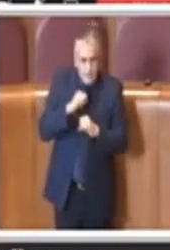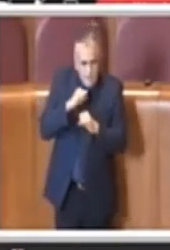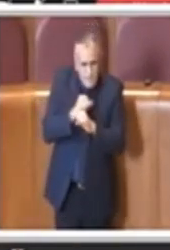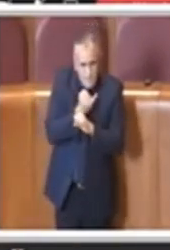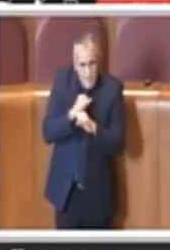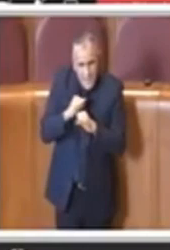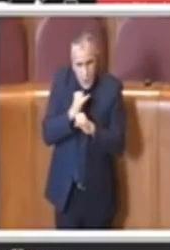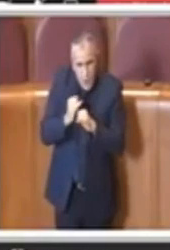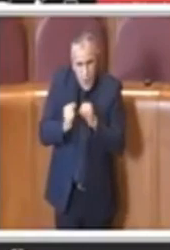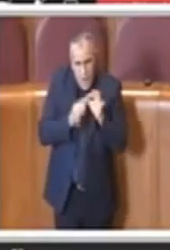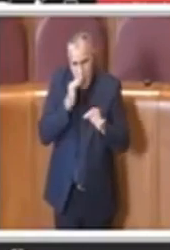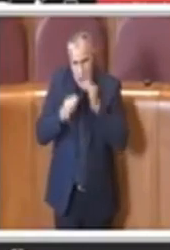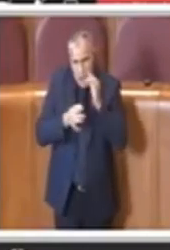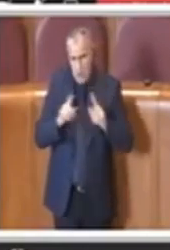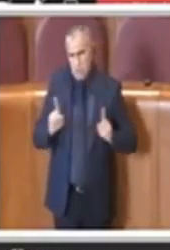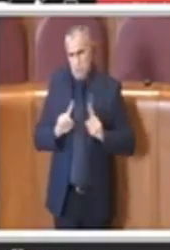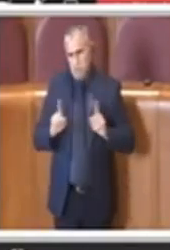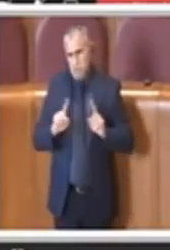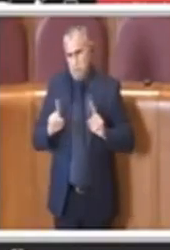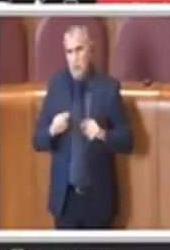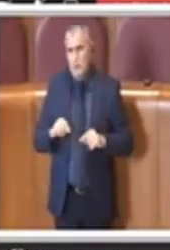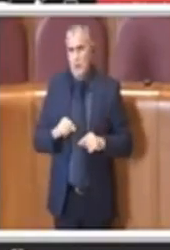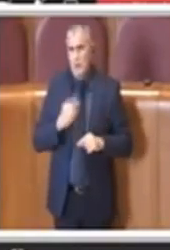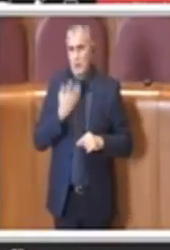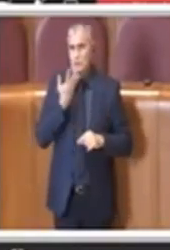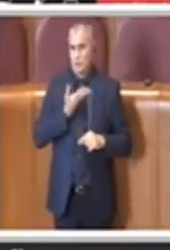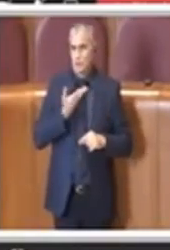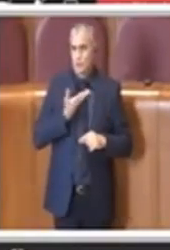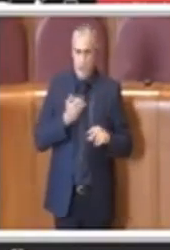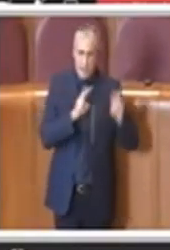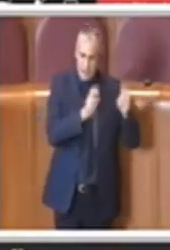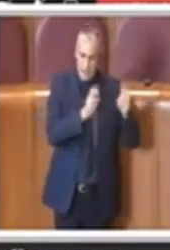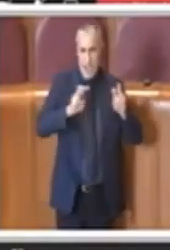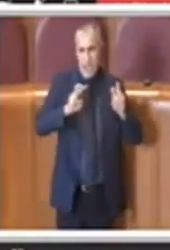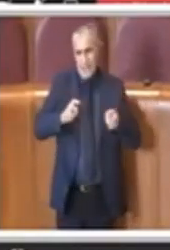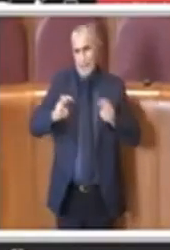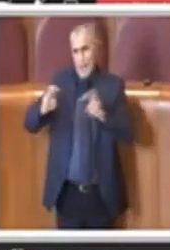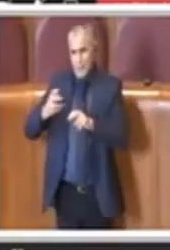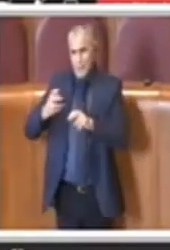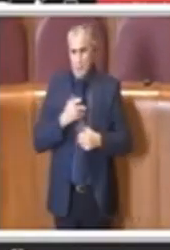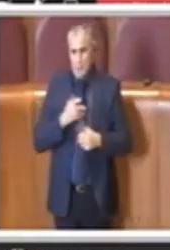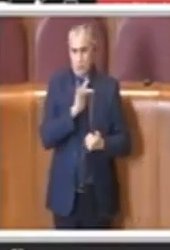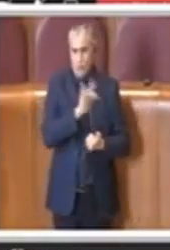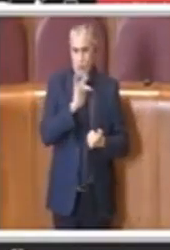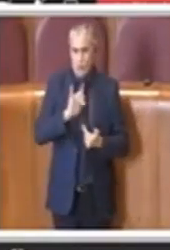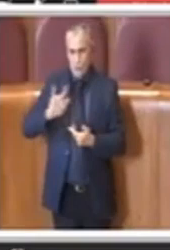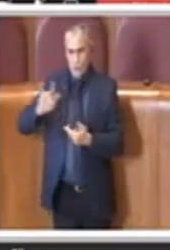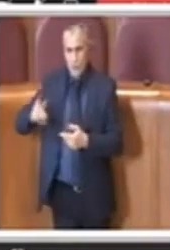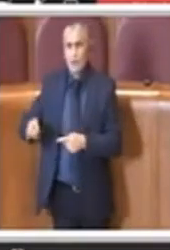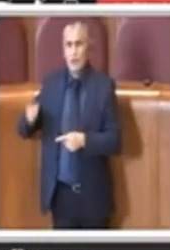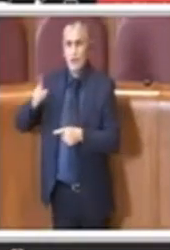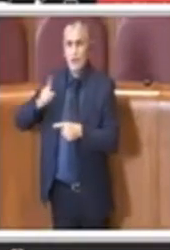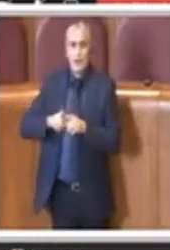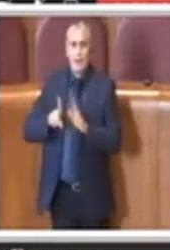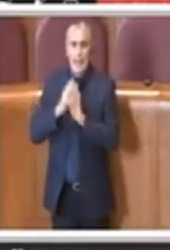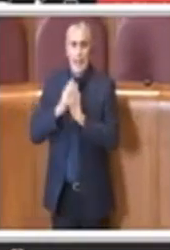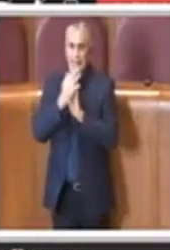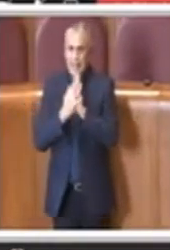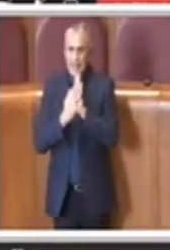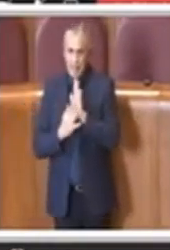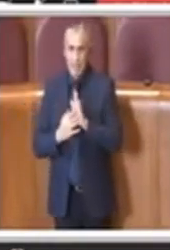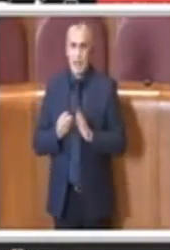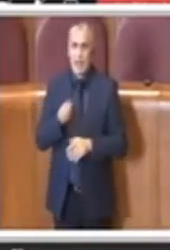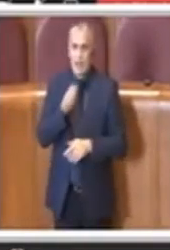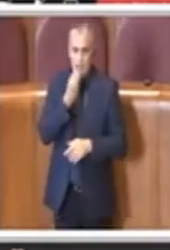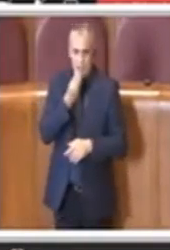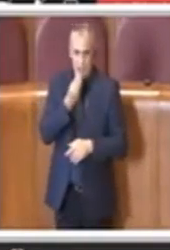chiaramente perché qui vogliamo toccare un po' tutti quanti i punti, ricordiamo anche la delibera della food policy. Si è parlato